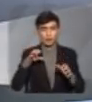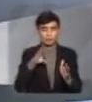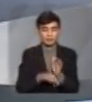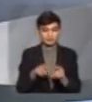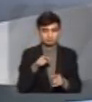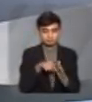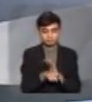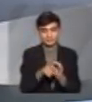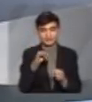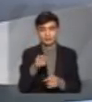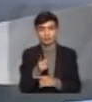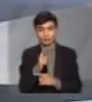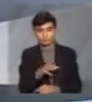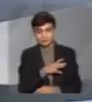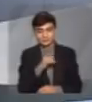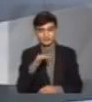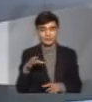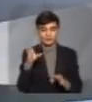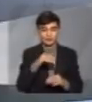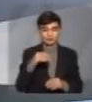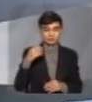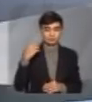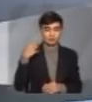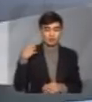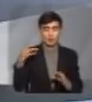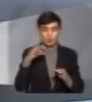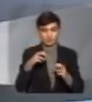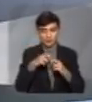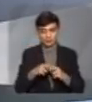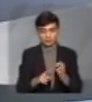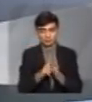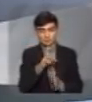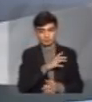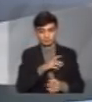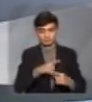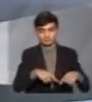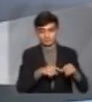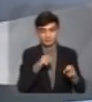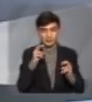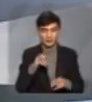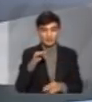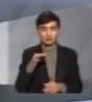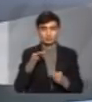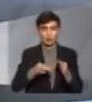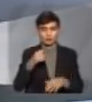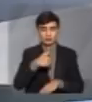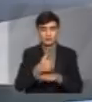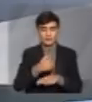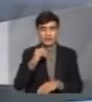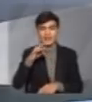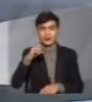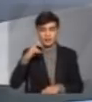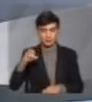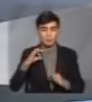лауазымды тұлғалар анықталып, қызметтік тексеріс басталды. Ерекше қорғалған аумаққа Ырғыз аудандық сотының төрағасы Ерлан Бақытжан,